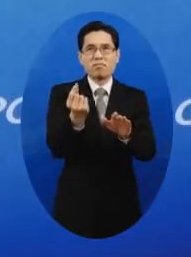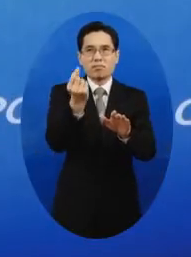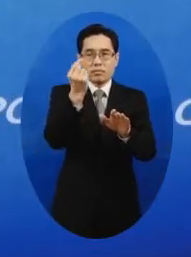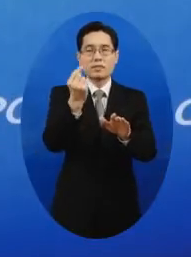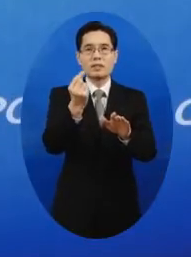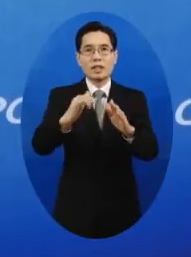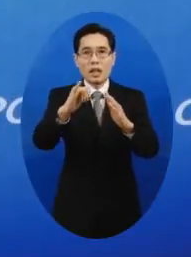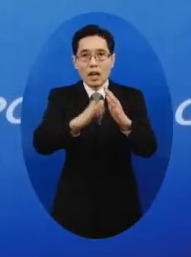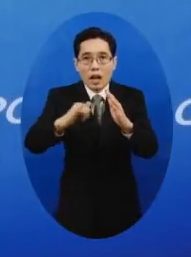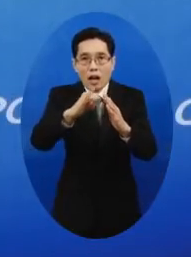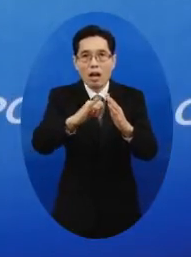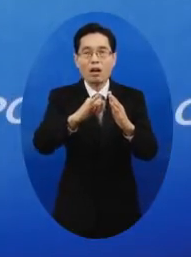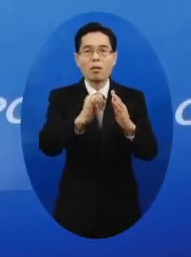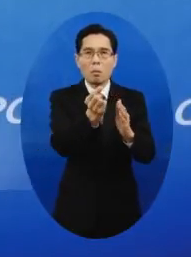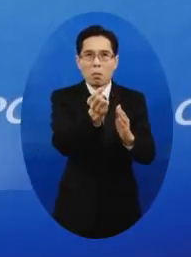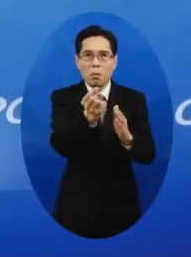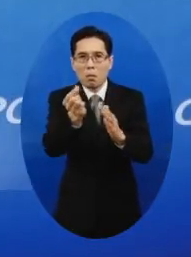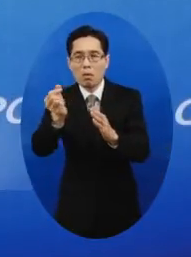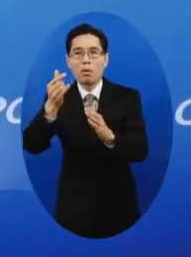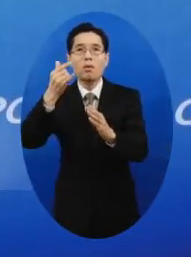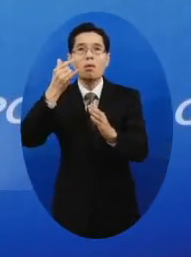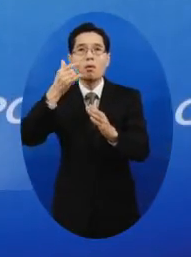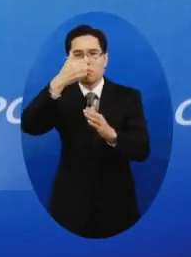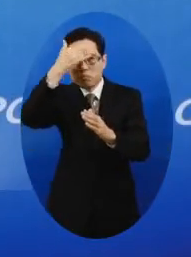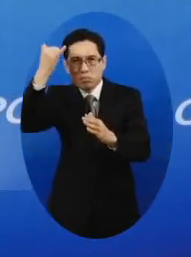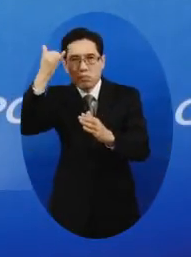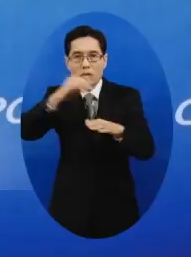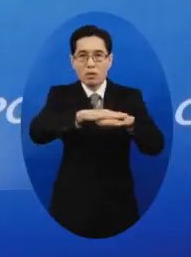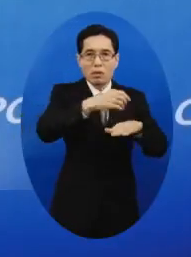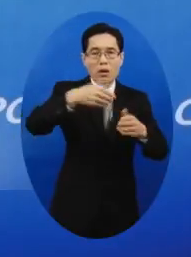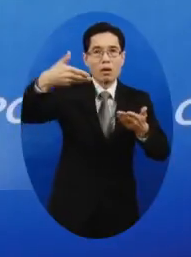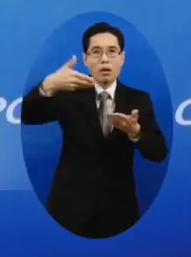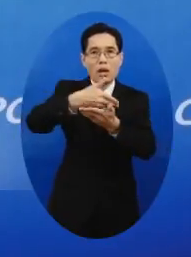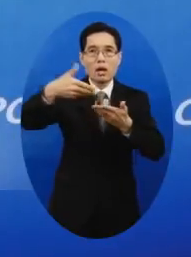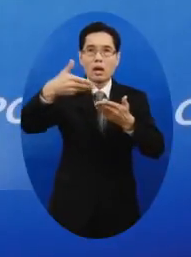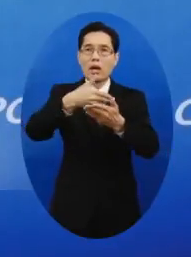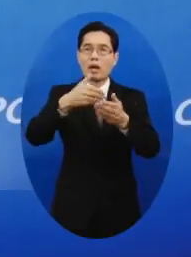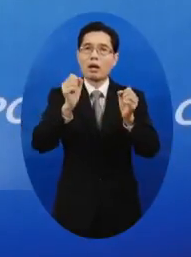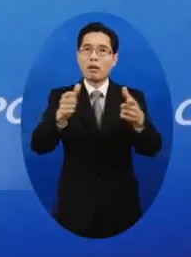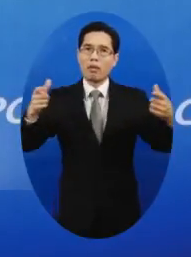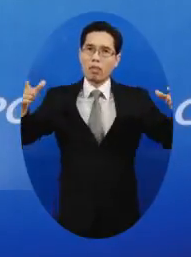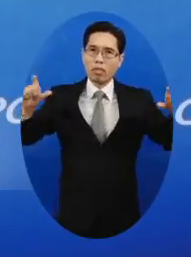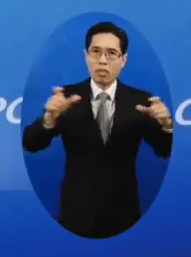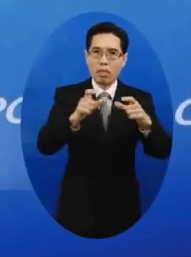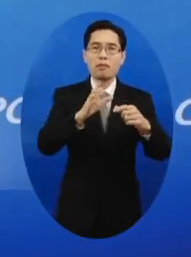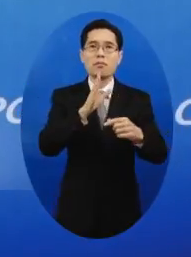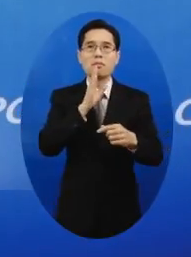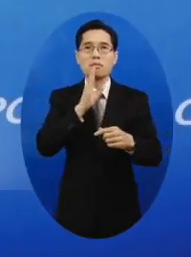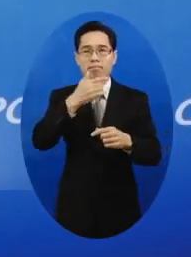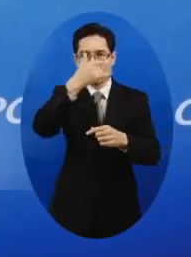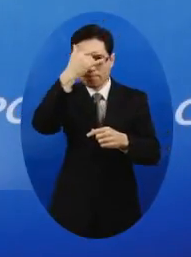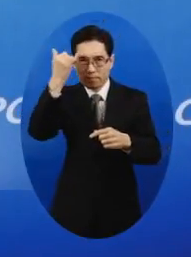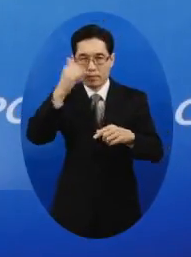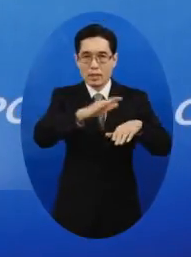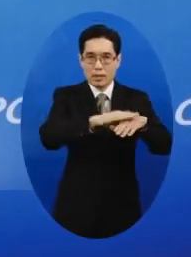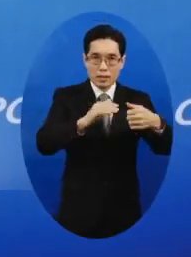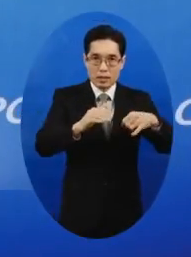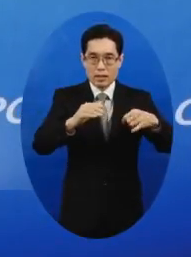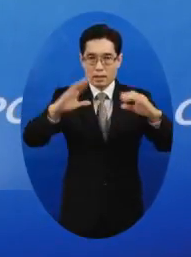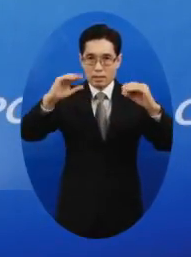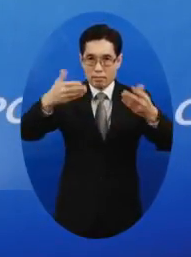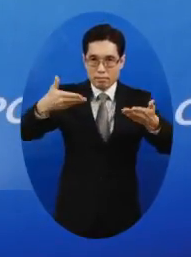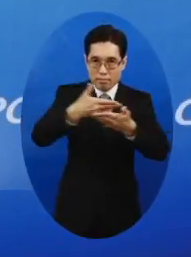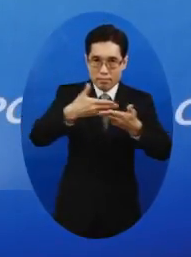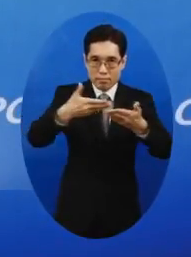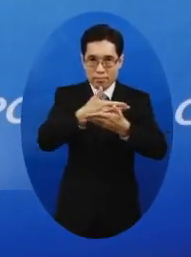빠르게 진행되고 있는 핵가족화로 조부모와 손주 관 의 교류 기회가 줄어들고 있는데요 대구시교육청 은 조손